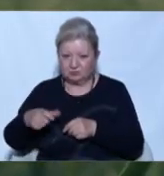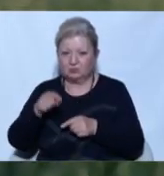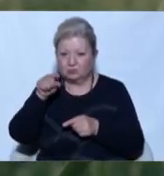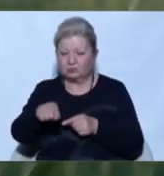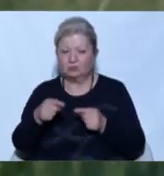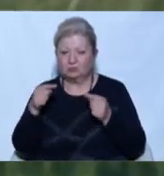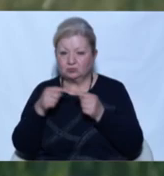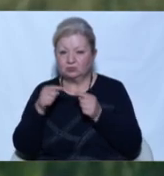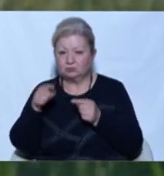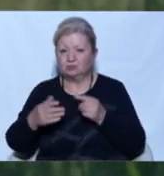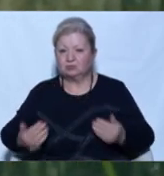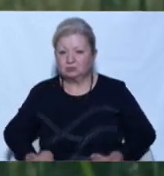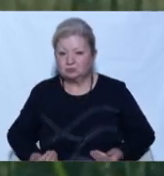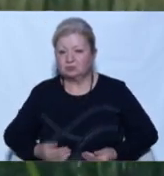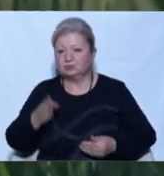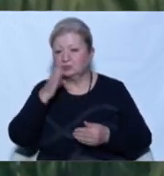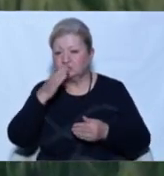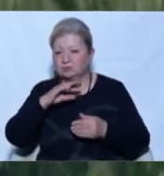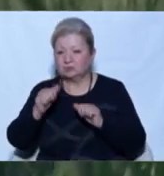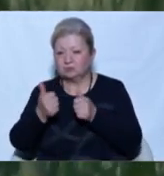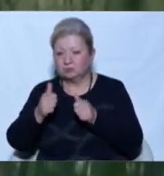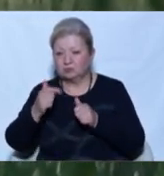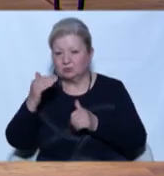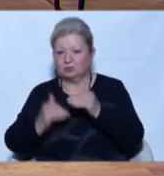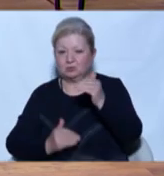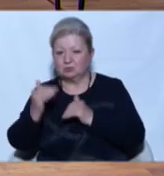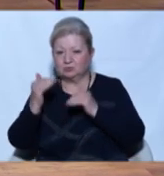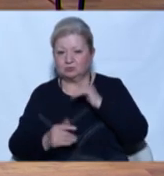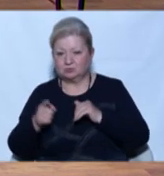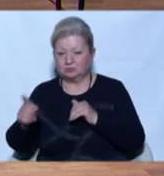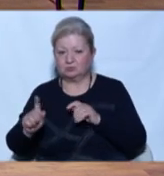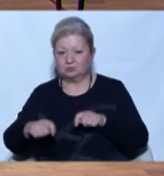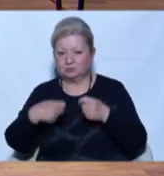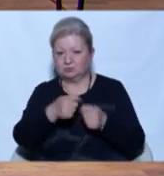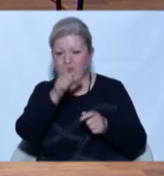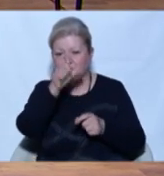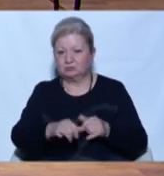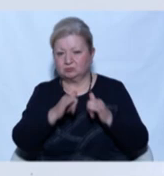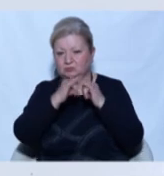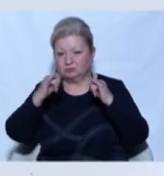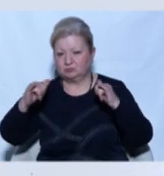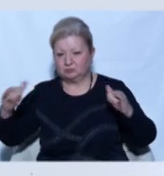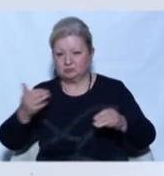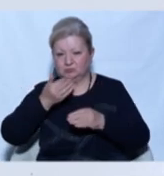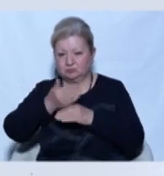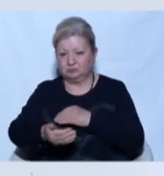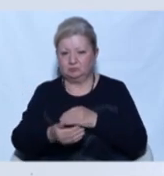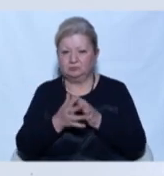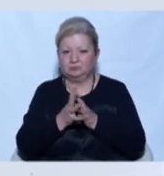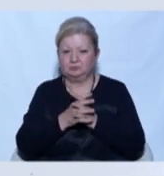ნილოსის ცხოვრების წყლის საზრდოობის რეჟიმმა მისცა ადამიანს შემდგომი განვითარების